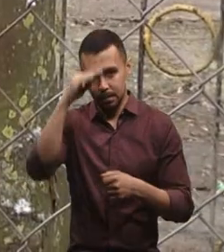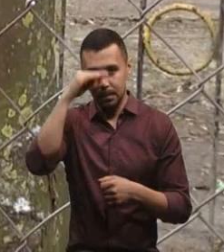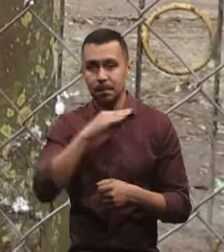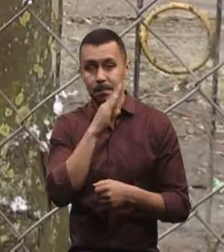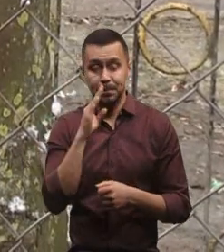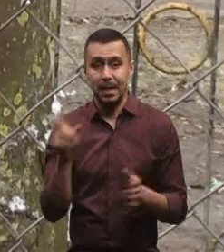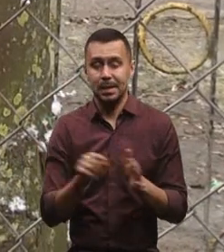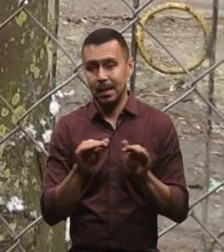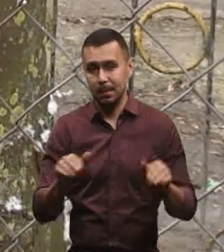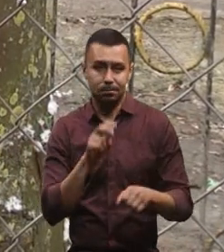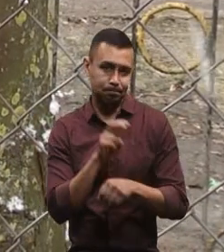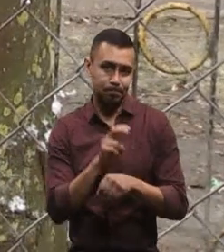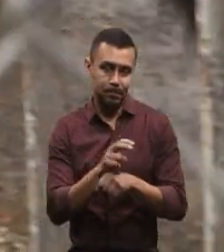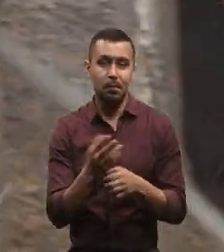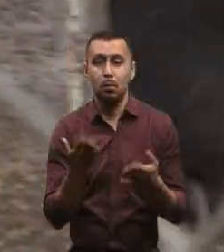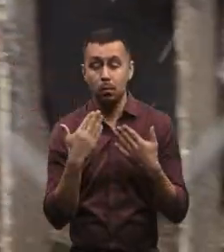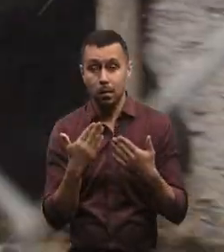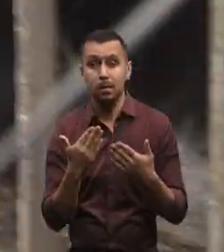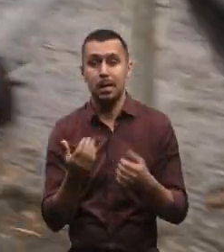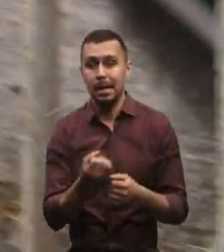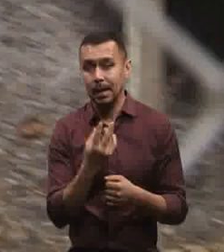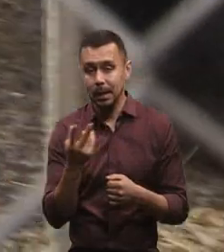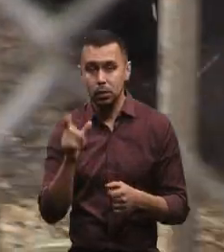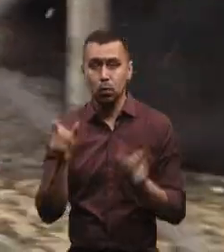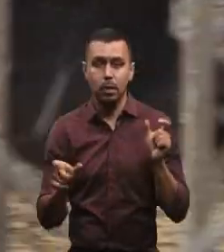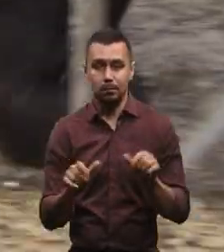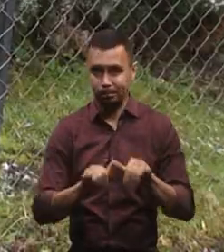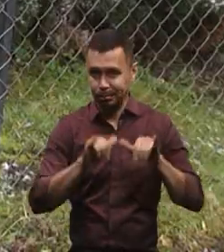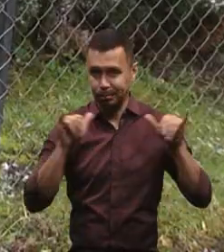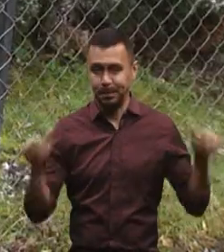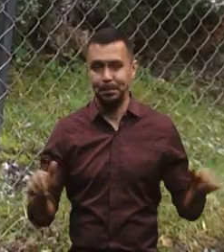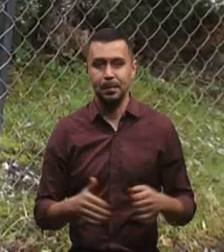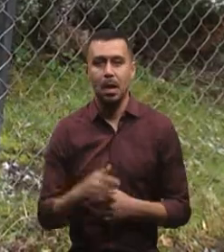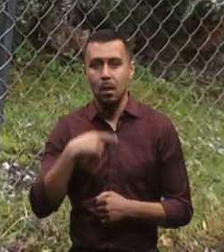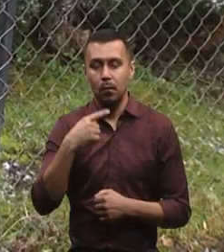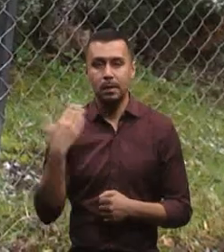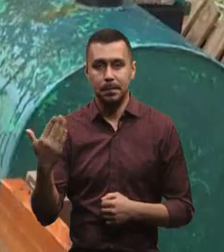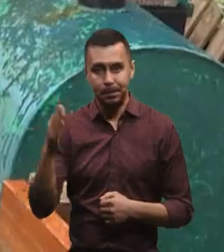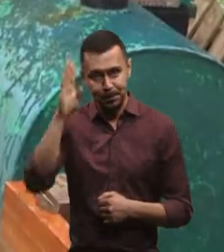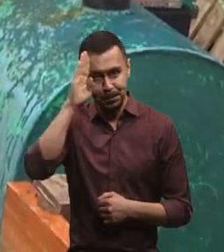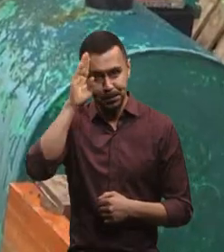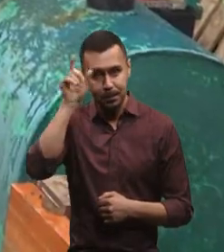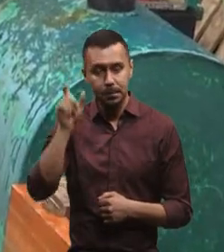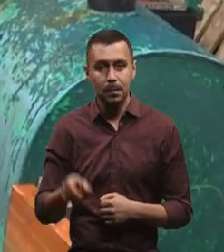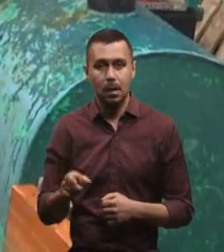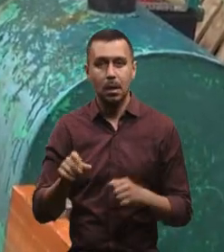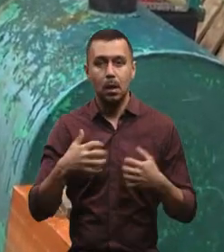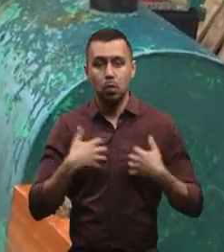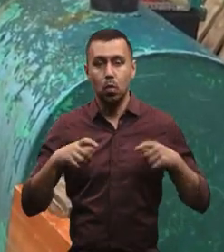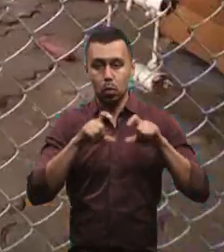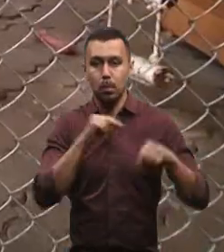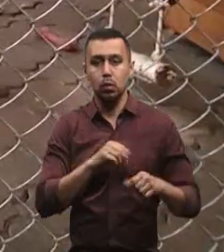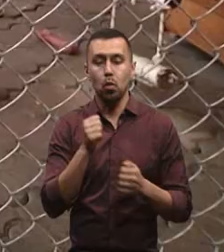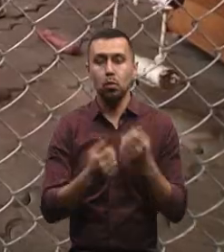дітьми приходять в парк відпочивати, і тоді кількість відвідувачів підвищується. За словами Тараса Панасюка, зоокуток працює кожного дня